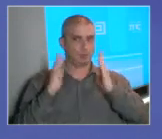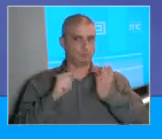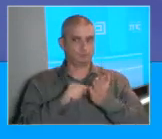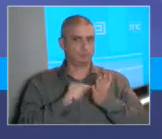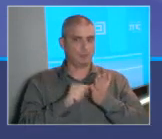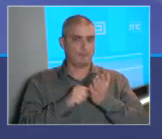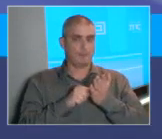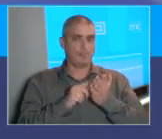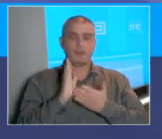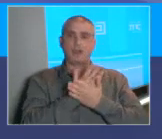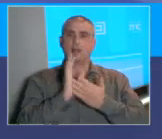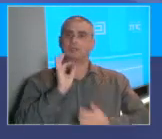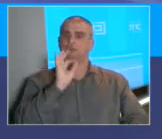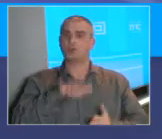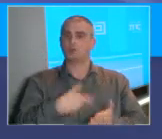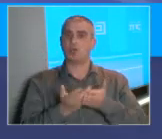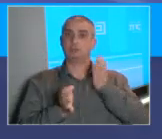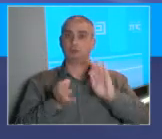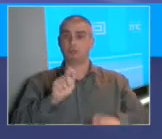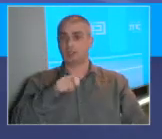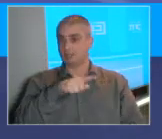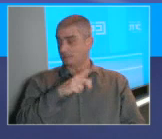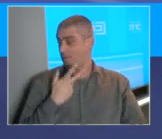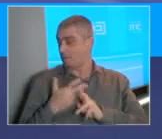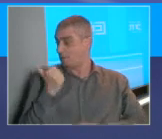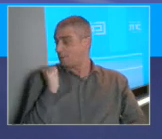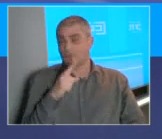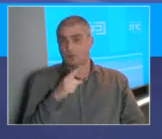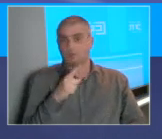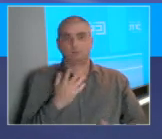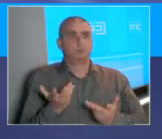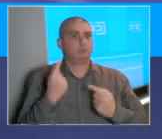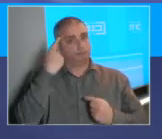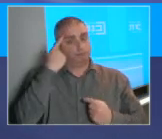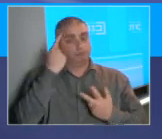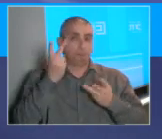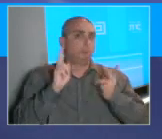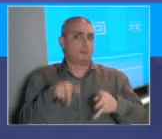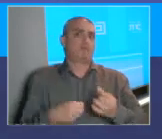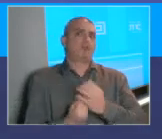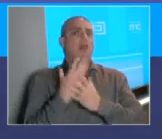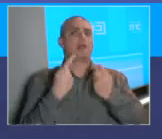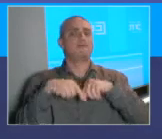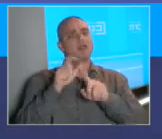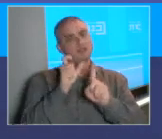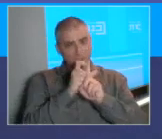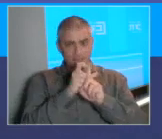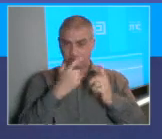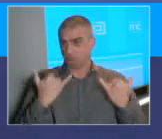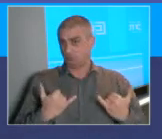מכיוון שהחלטתו של היועץ המשפטי לכנסת, אך מאתמול, סברה שבעצם ניתן להקים את ועדת